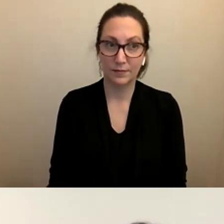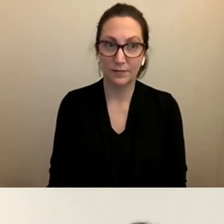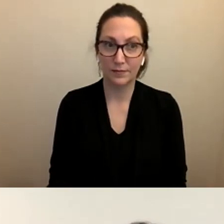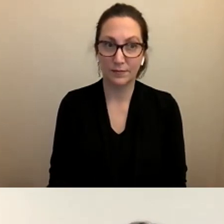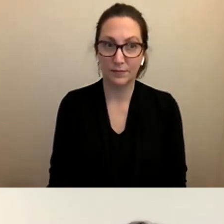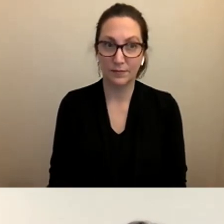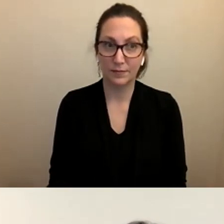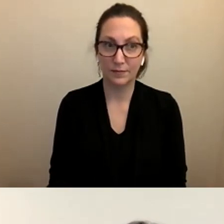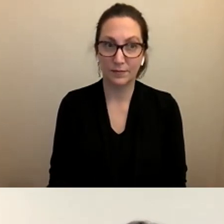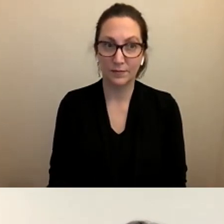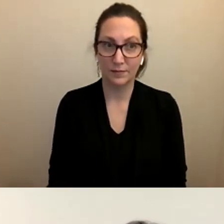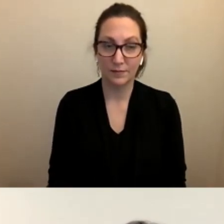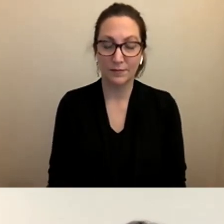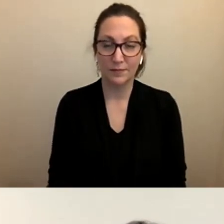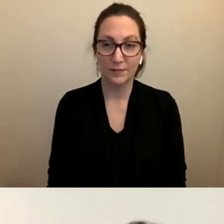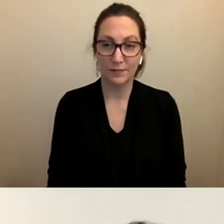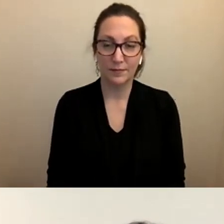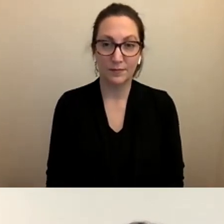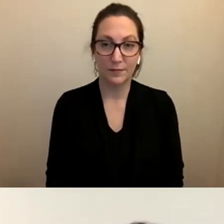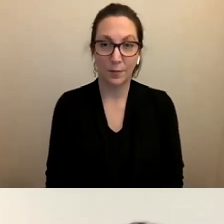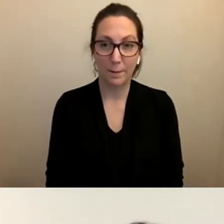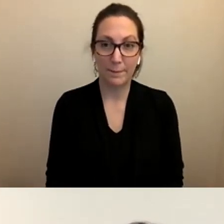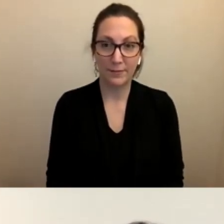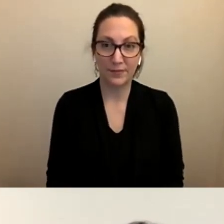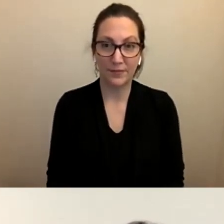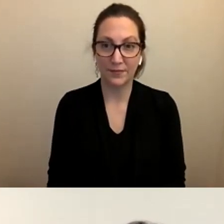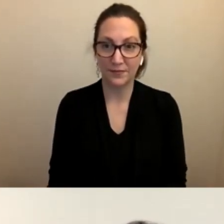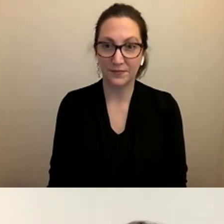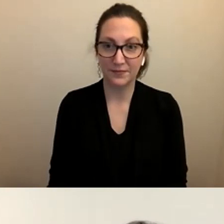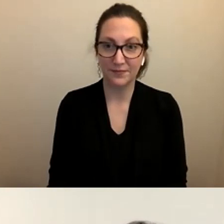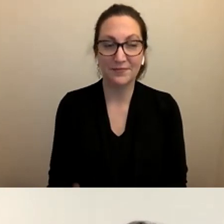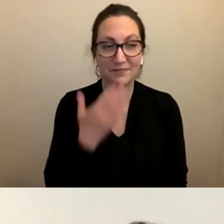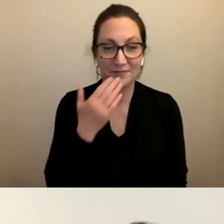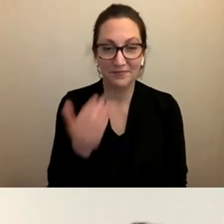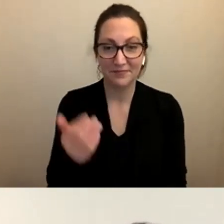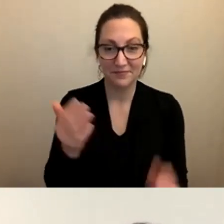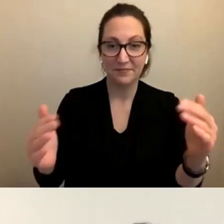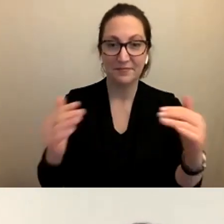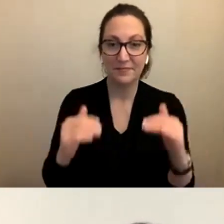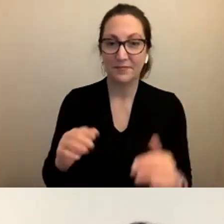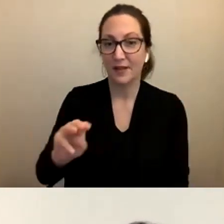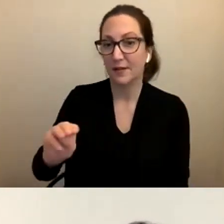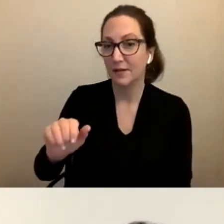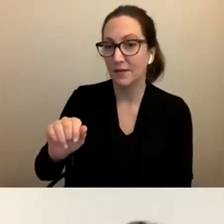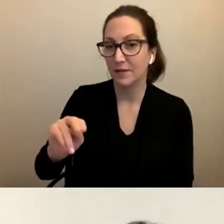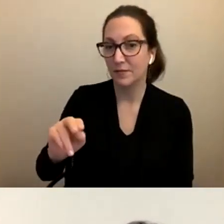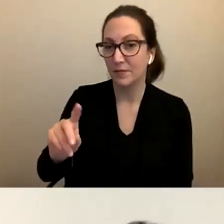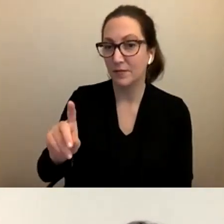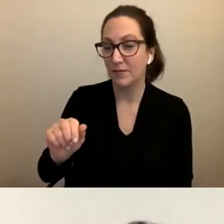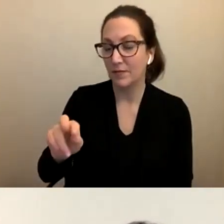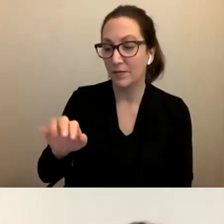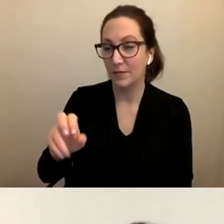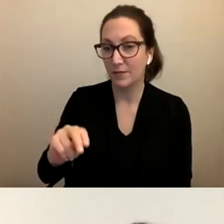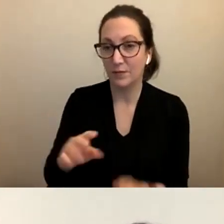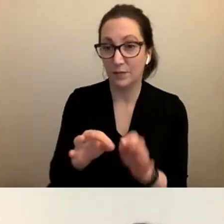進入咗廣東話翻譯頻道噶啦。多謝大家，一陣見。Thank you。 Thank you. Our Mandarin interpreter is Terry